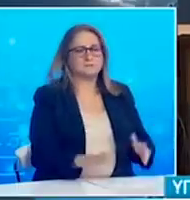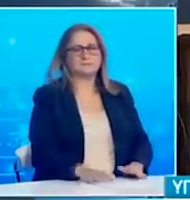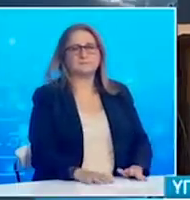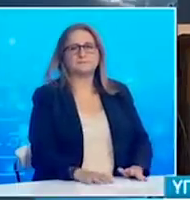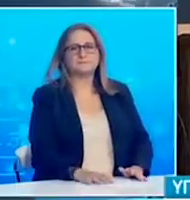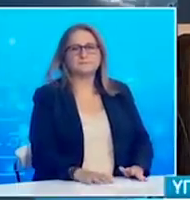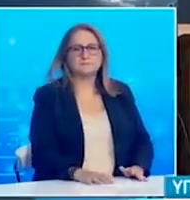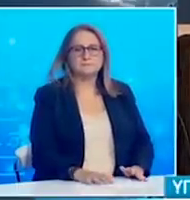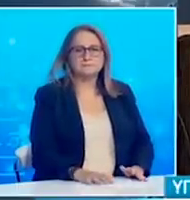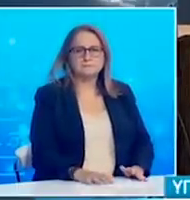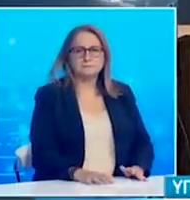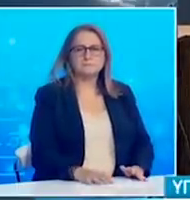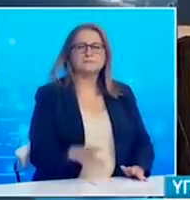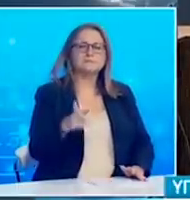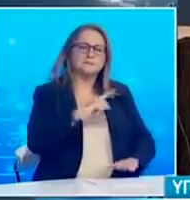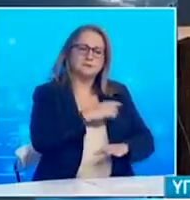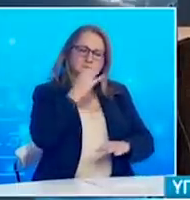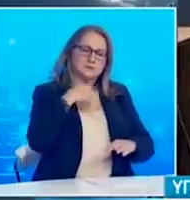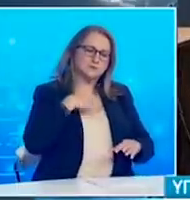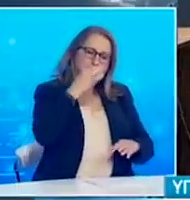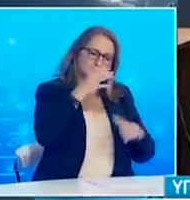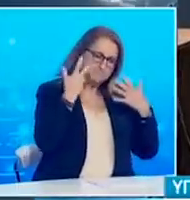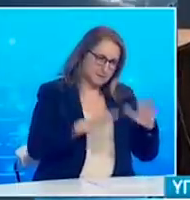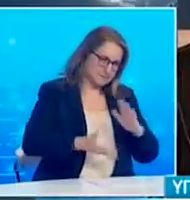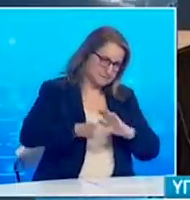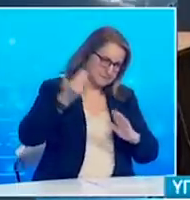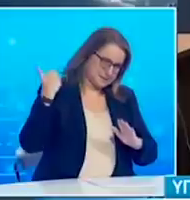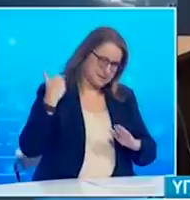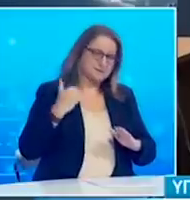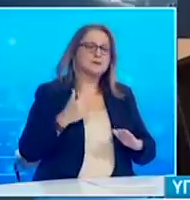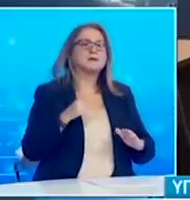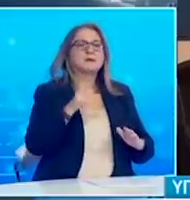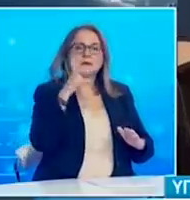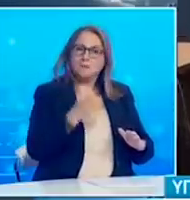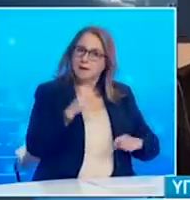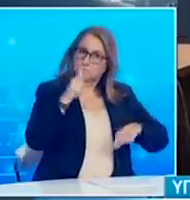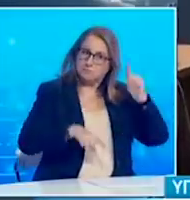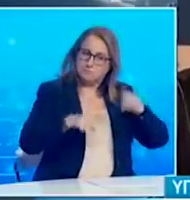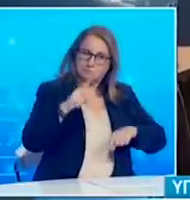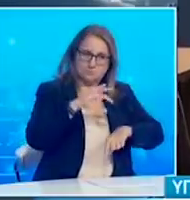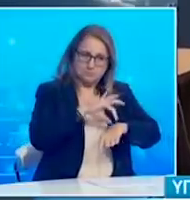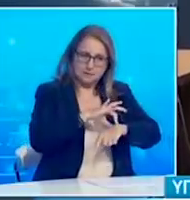Λοιπόν, αυτό έχει ξανααναφερθεί. Υπήρχαν ασθενείς οι οποίοι δεν είχαν συμπτώματα και σε